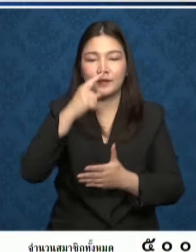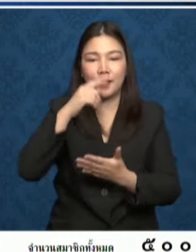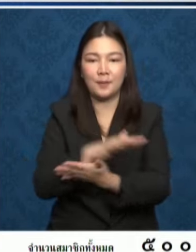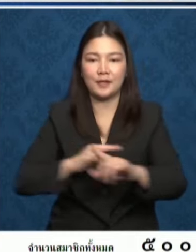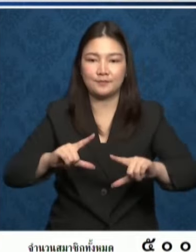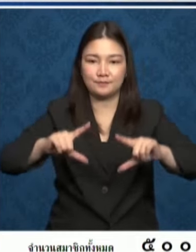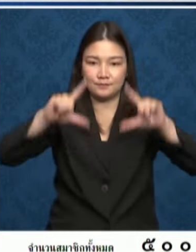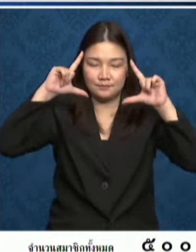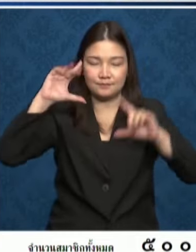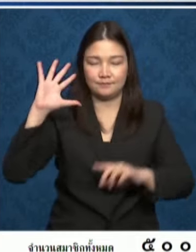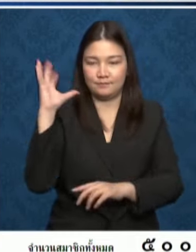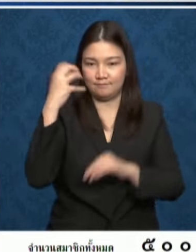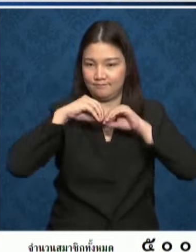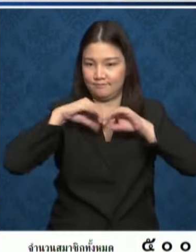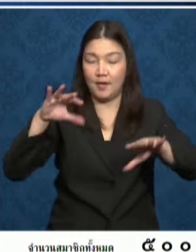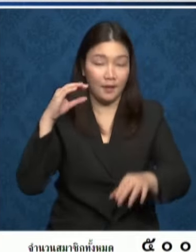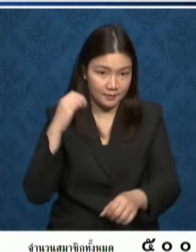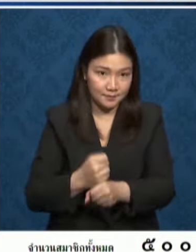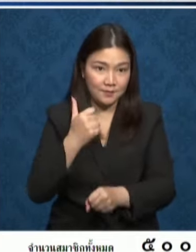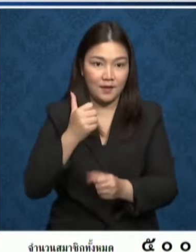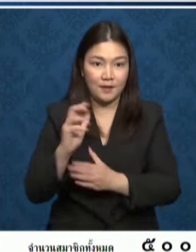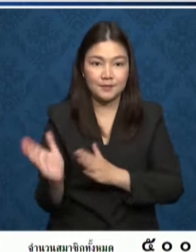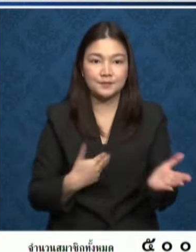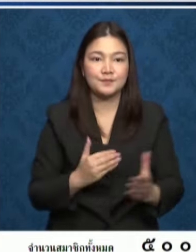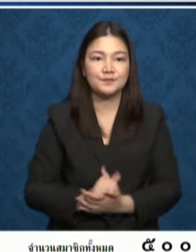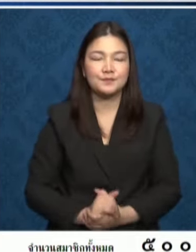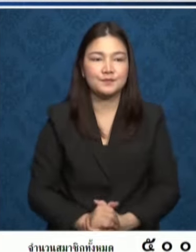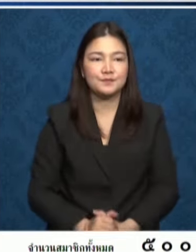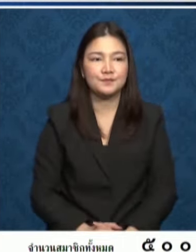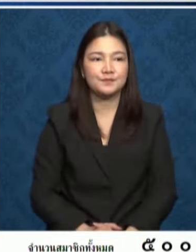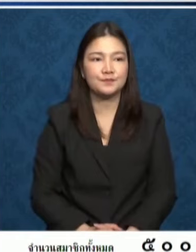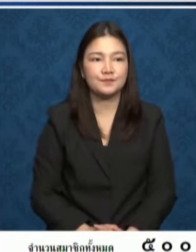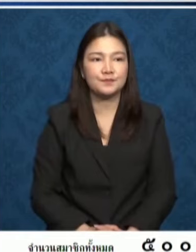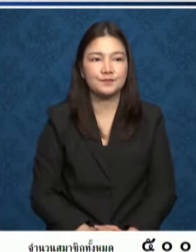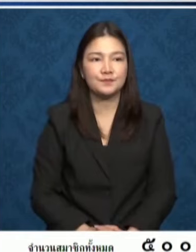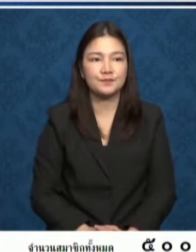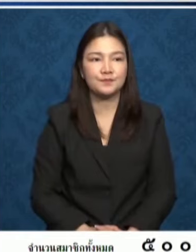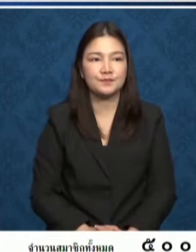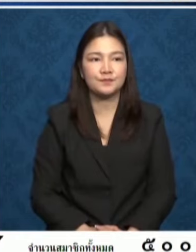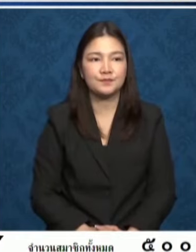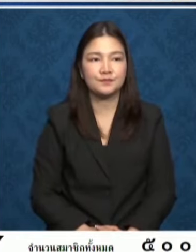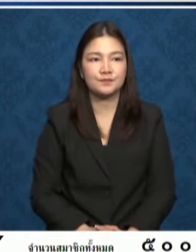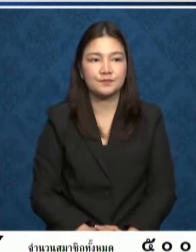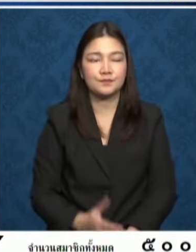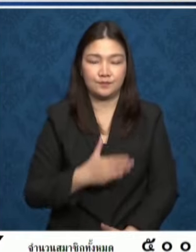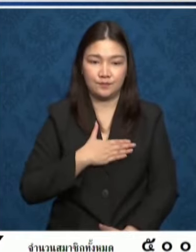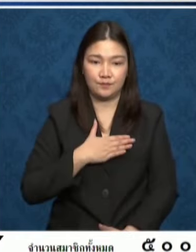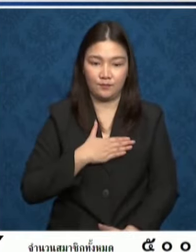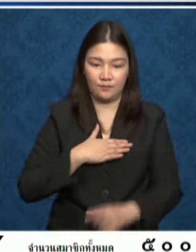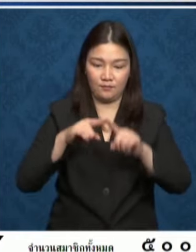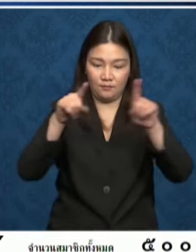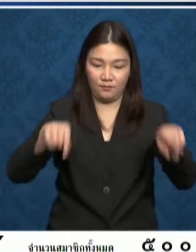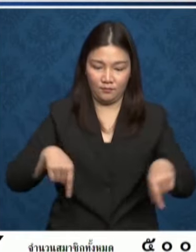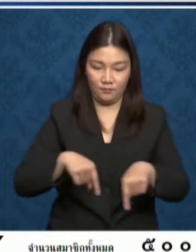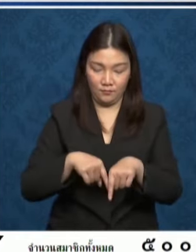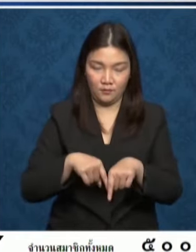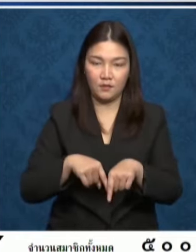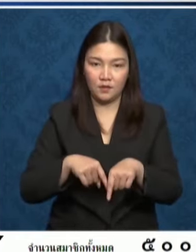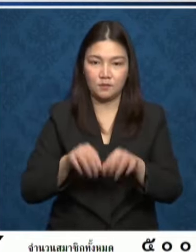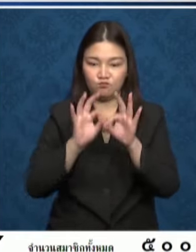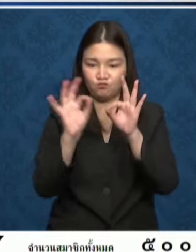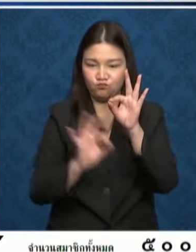โลกสไลด์ต่อไปก็คือสาระสำคัญของร่างกฎหมายฉบับที่ผมเสนอก็มีรายละเอียด